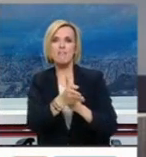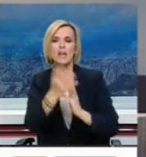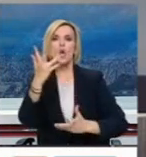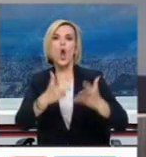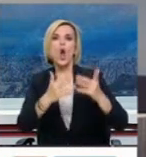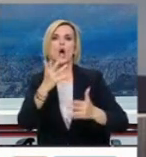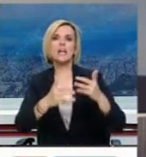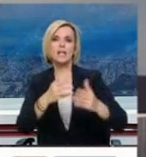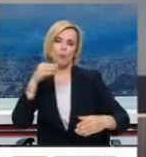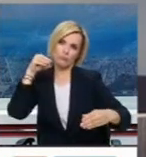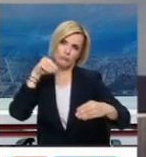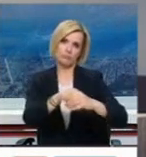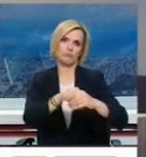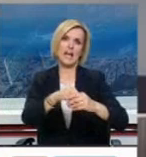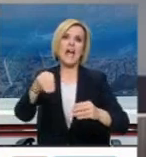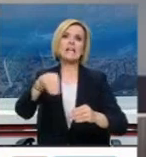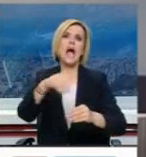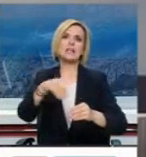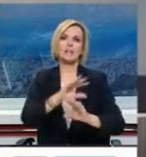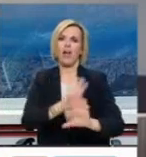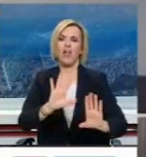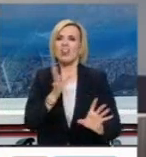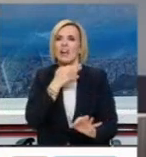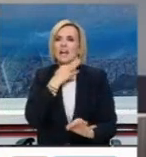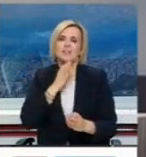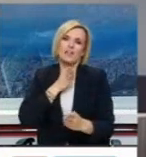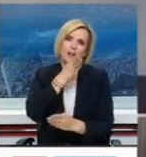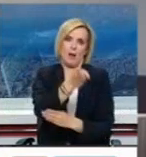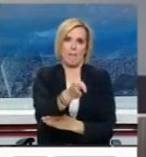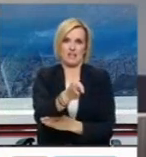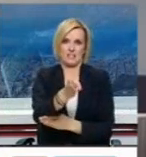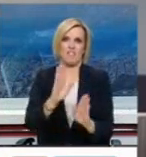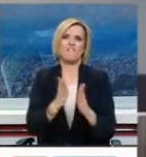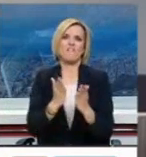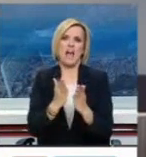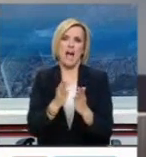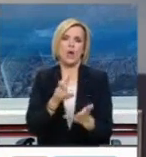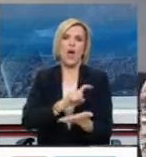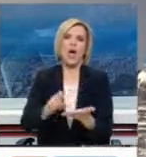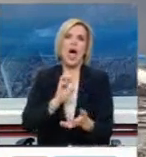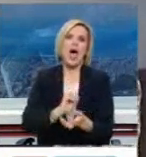λογαριασμούς τους. Άρα δεν χρειάζεται η παρουσία τους στις τράπεζες για να ενημερώσουν τα βιβλιαρία τους.